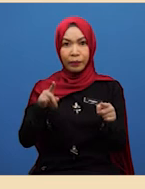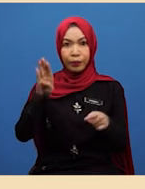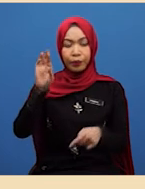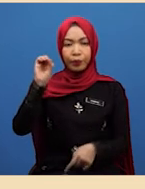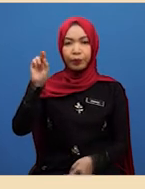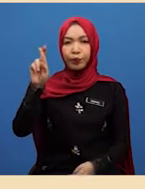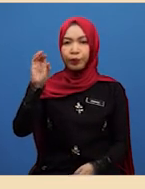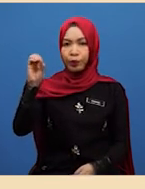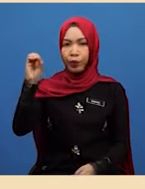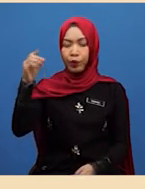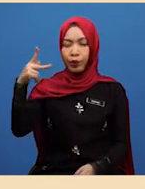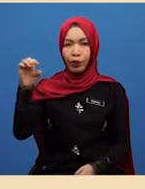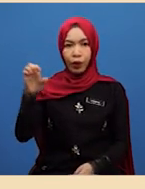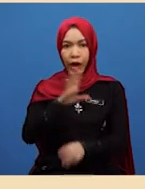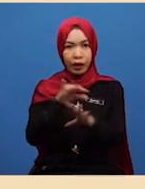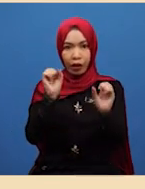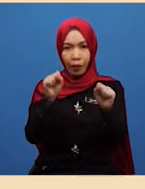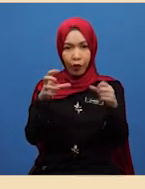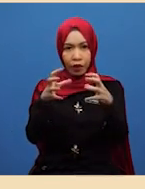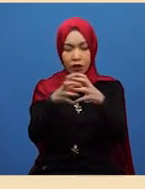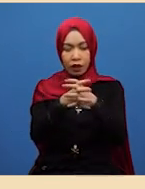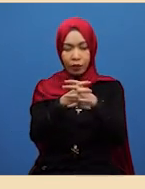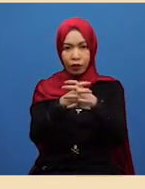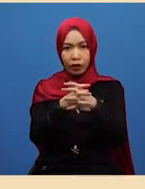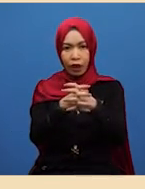adat dan agama penduduk tempatan.